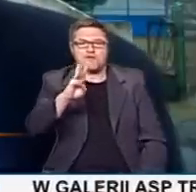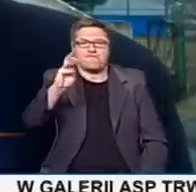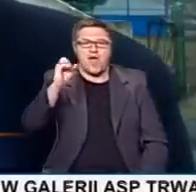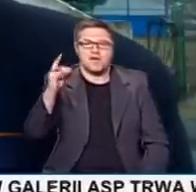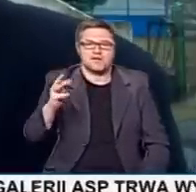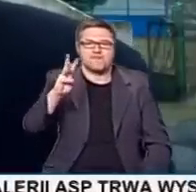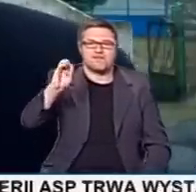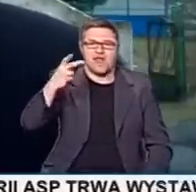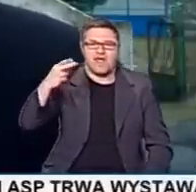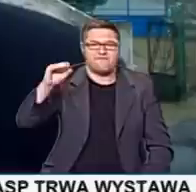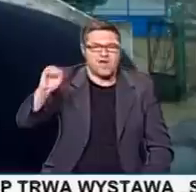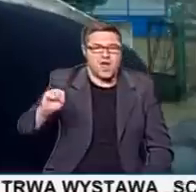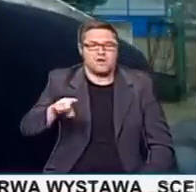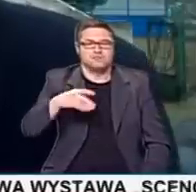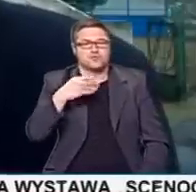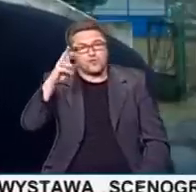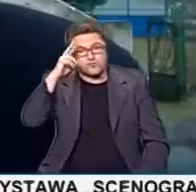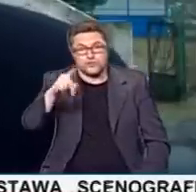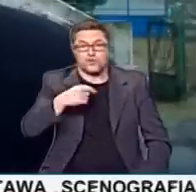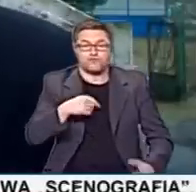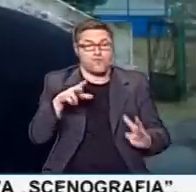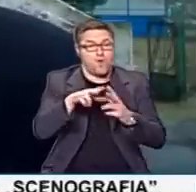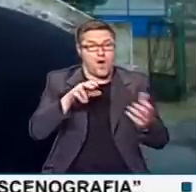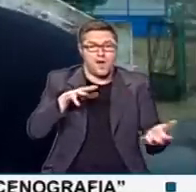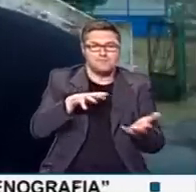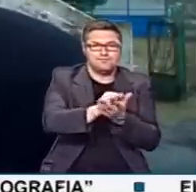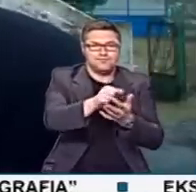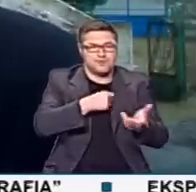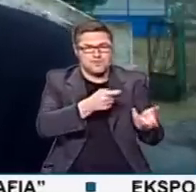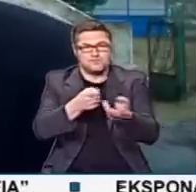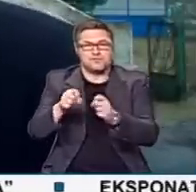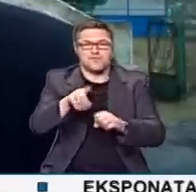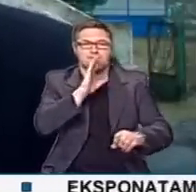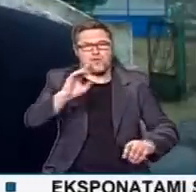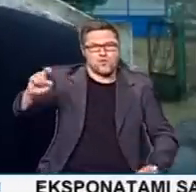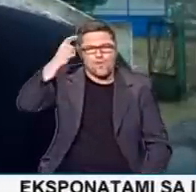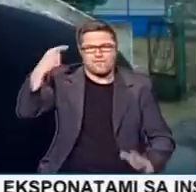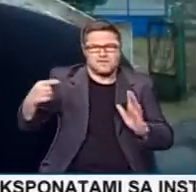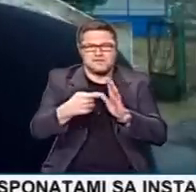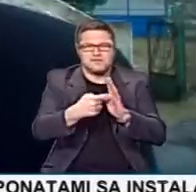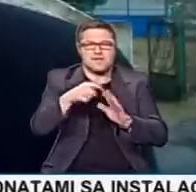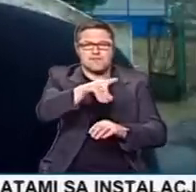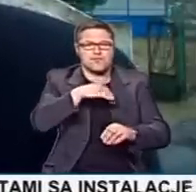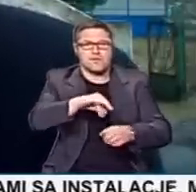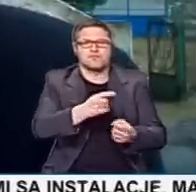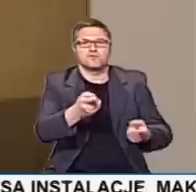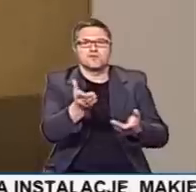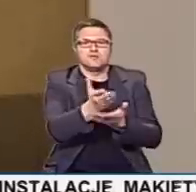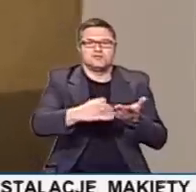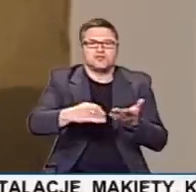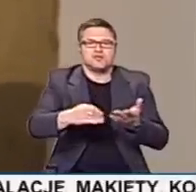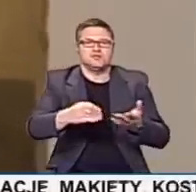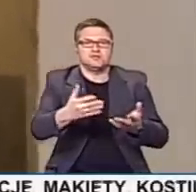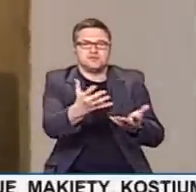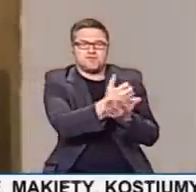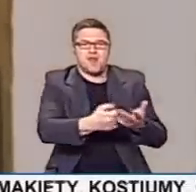na widaw co przez to trzeba rozumieć Czyli akcje które były jakby Głównym celem zaopatrywanie oddziału